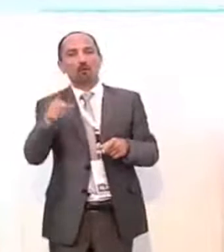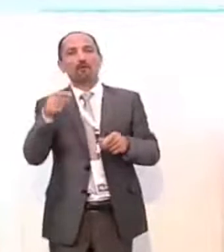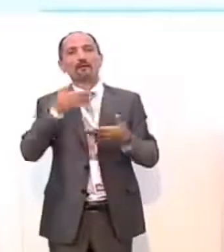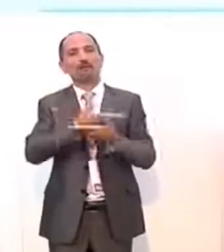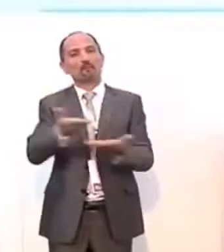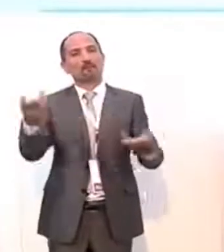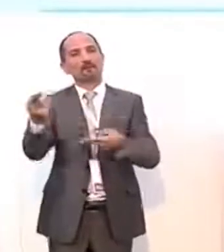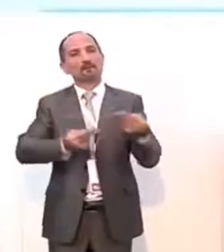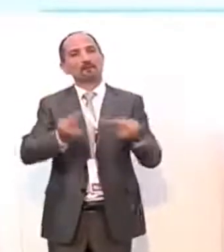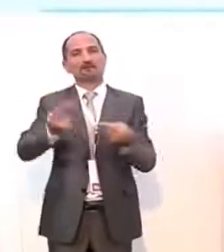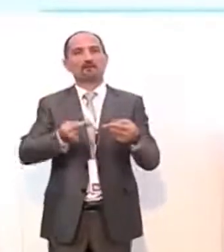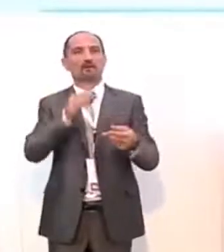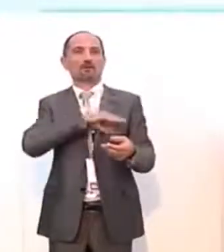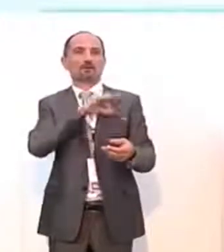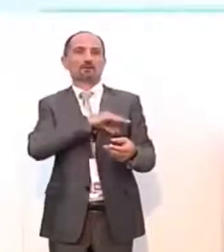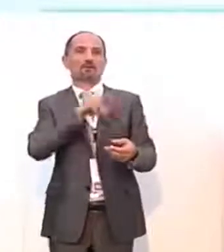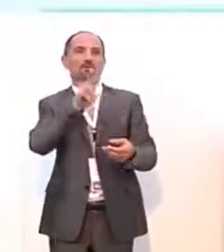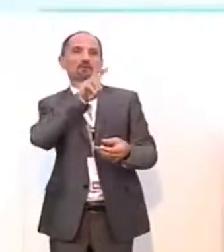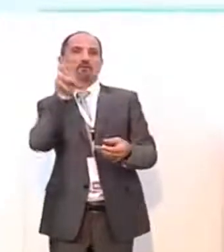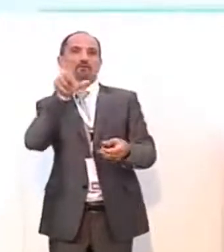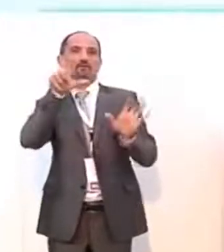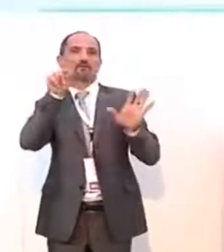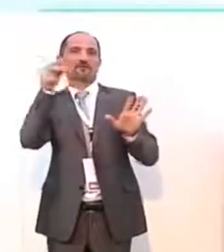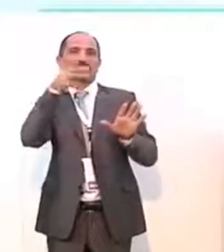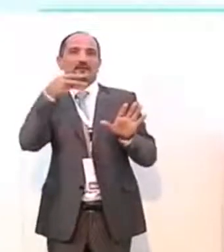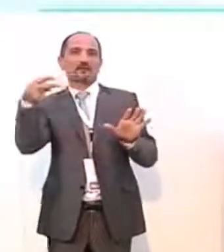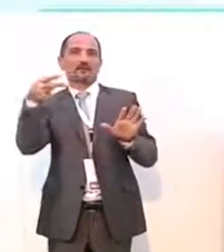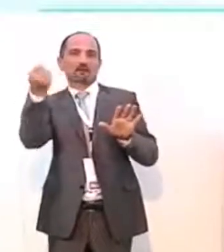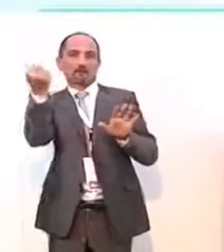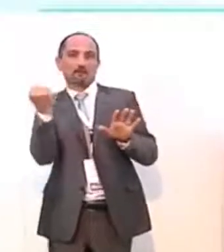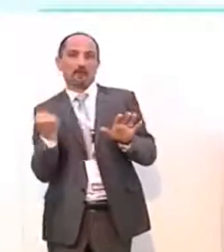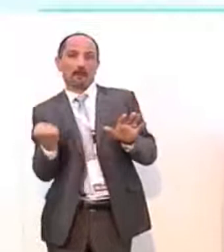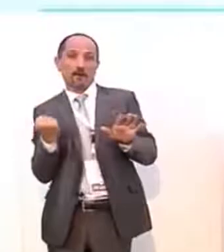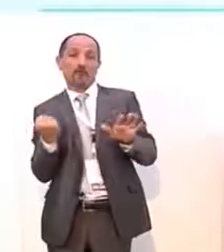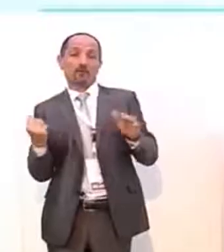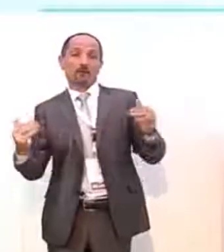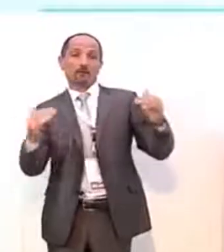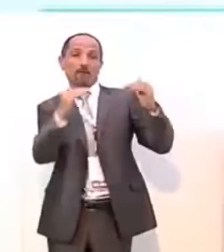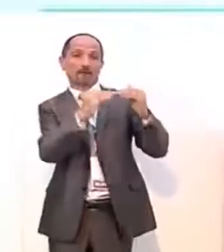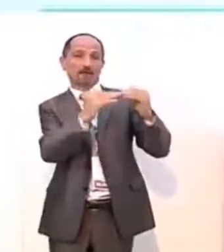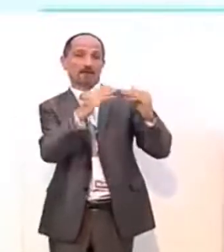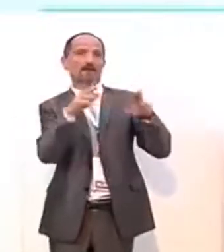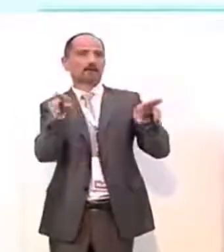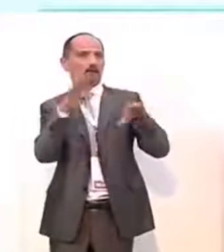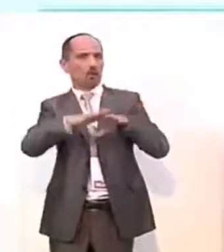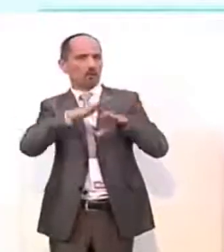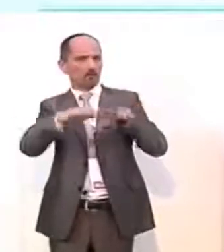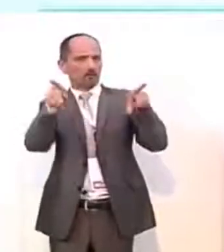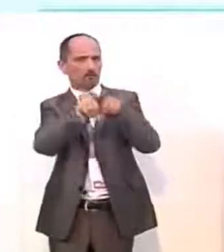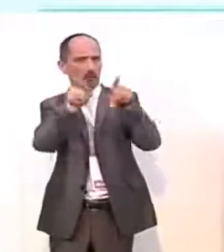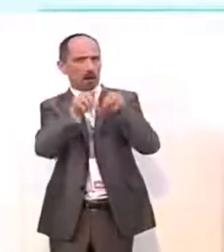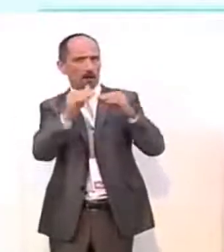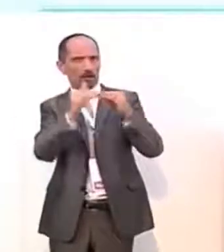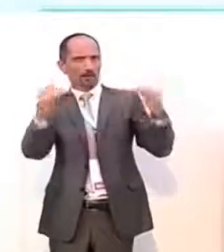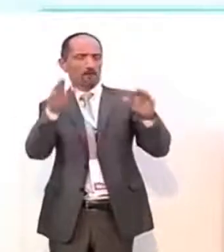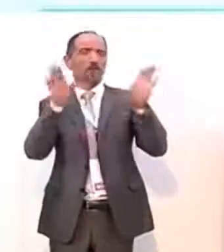pubblica amministrazione guadagnano 270 euro in meno a parità di mansione rispetto a un uomo.